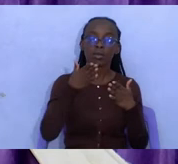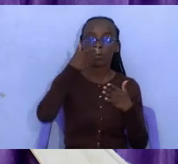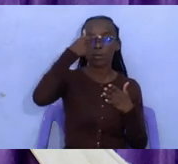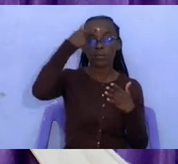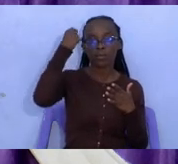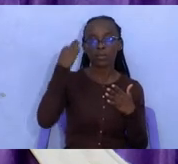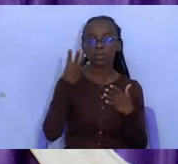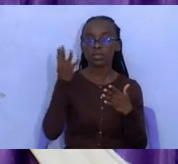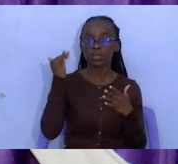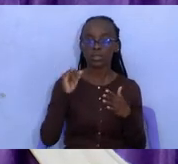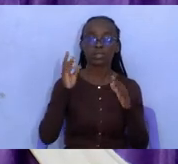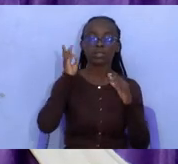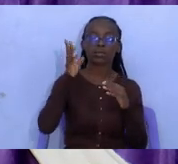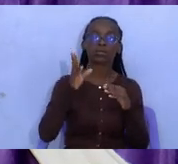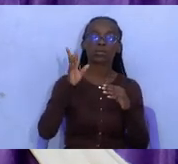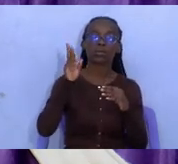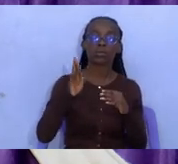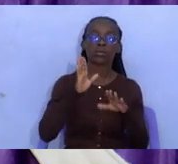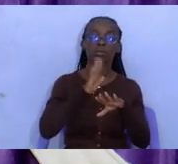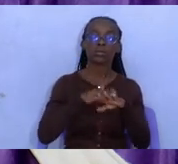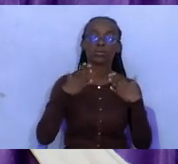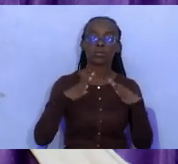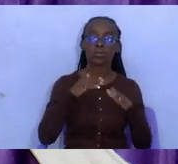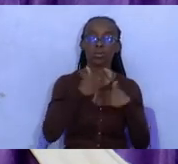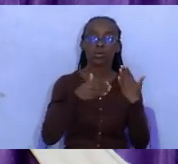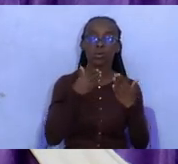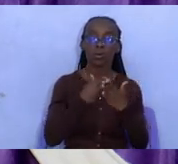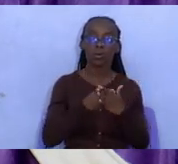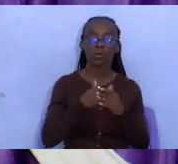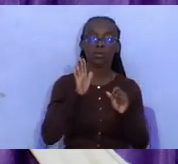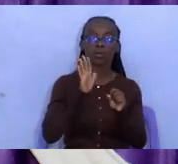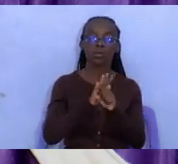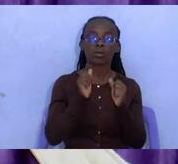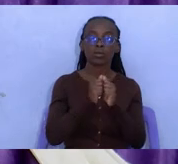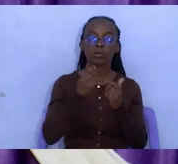na nyumba yake na wafanyikazi, maandiko inasema wote walijazwa na roho.